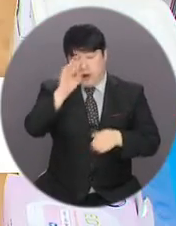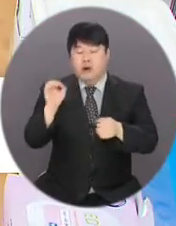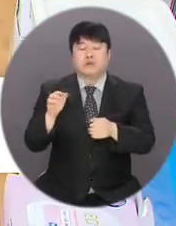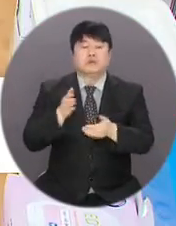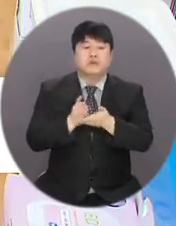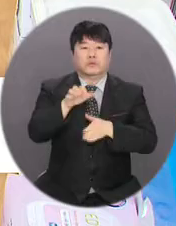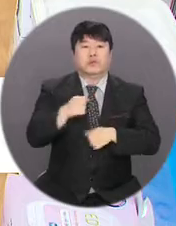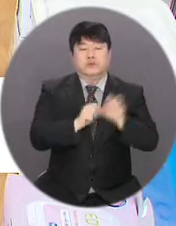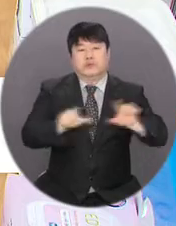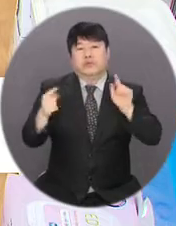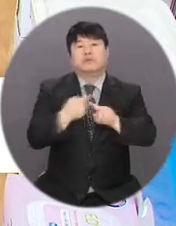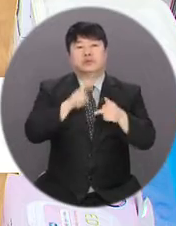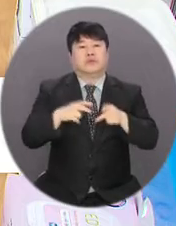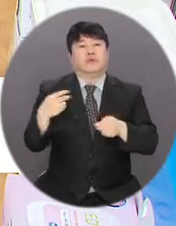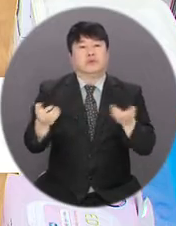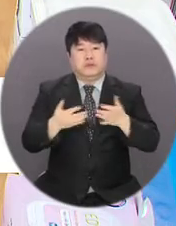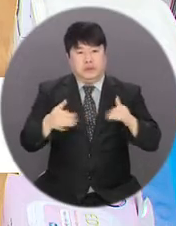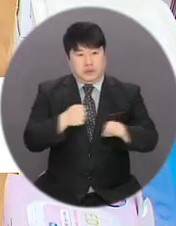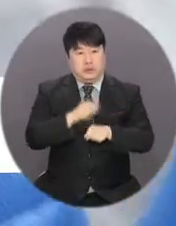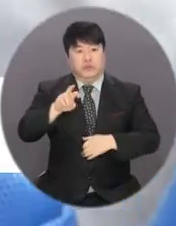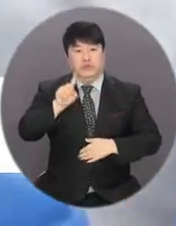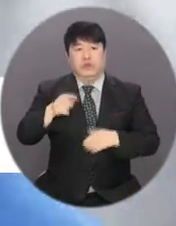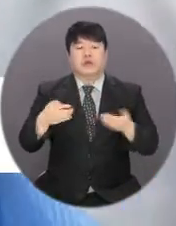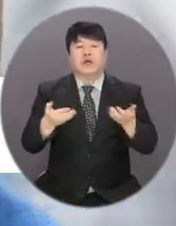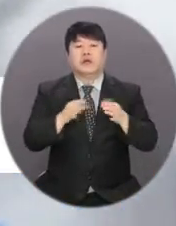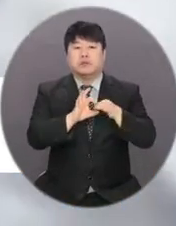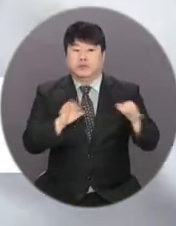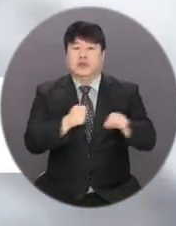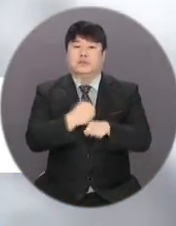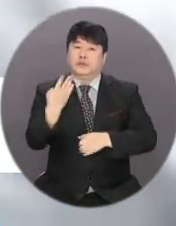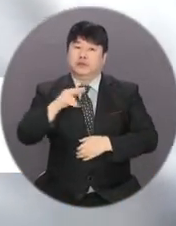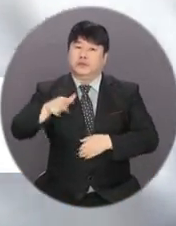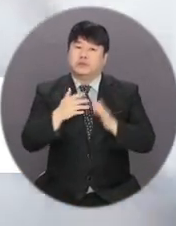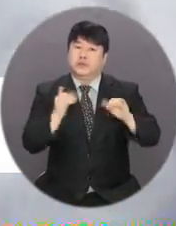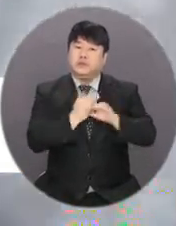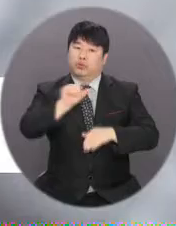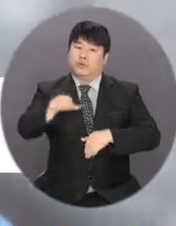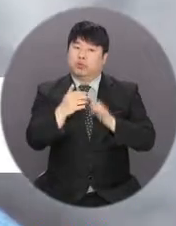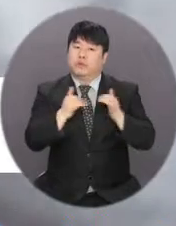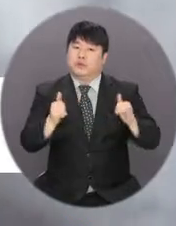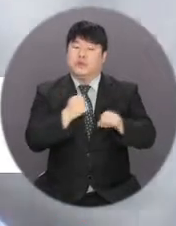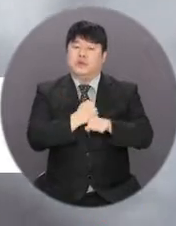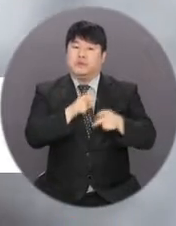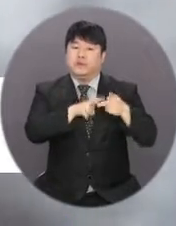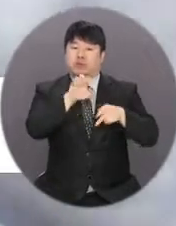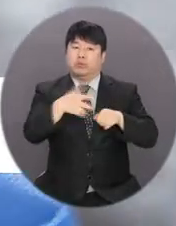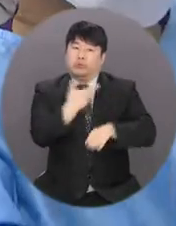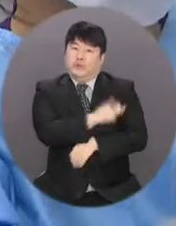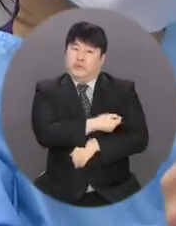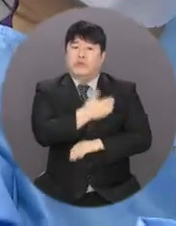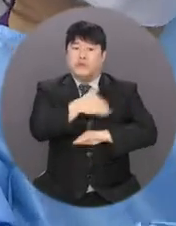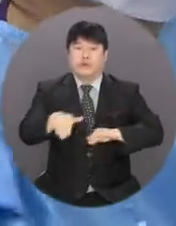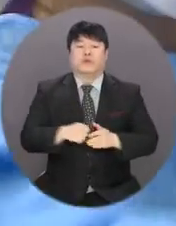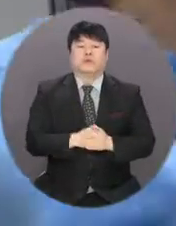생활치료센터 의료진 등으로 21개 의료기관의 종사자 4,700여 명 가운데 500여 명이 센터에서 접종을 받을